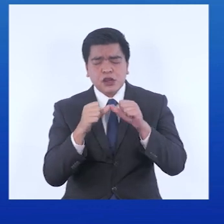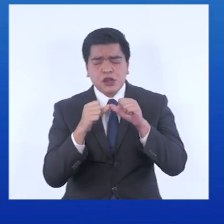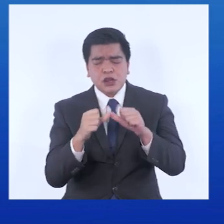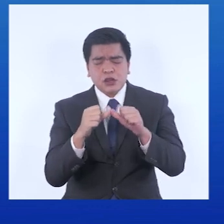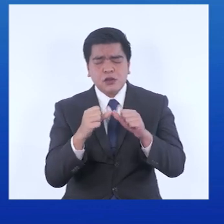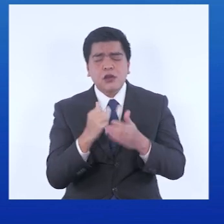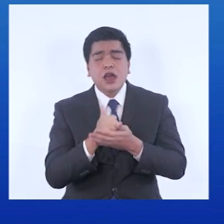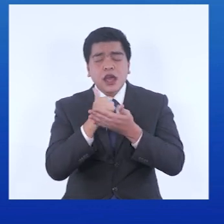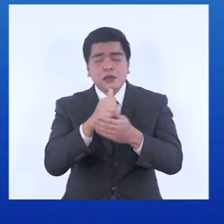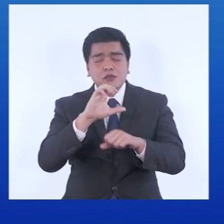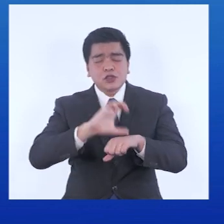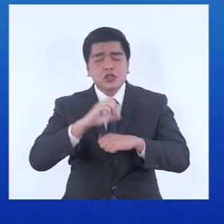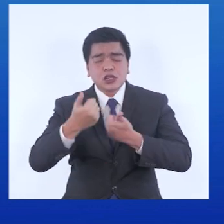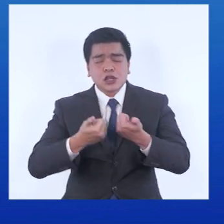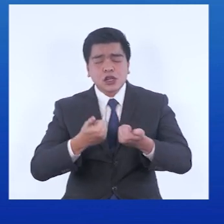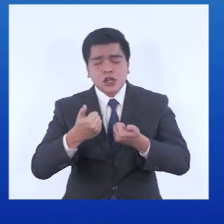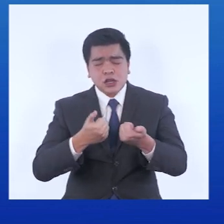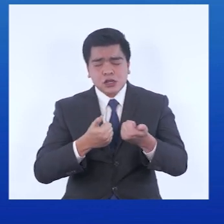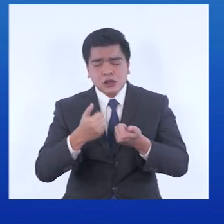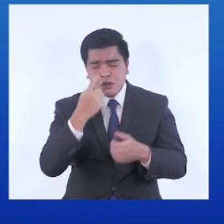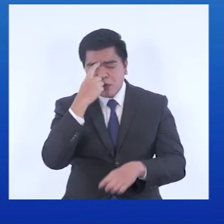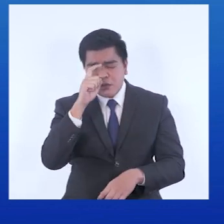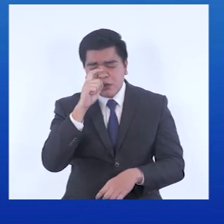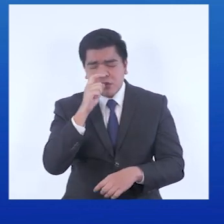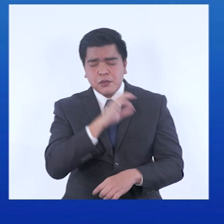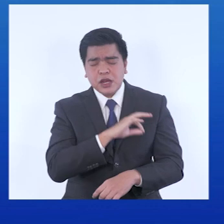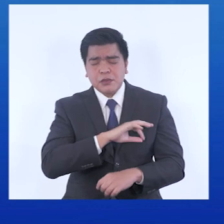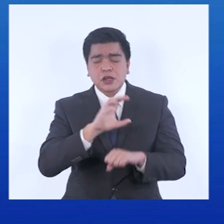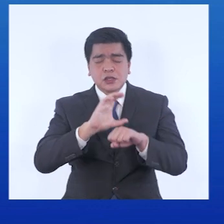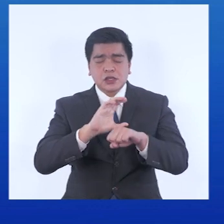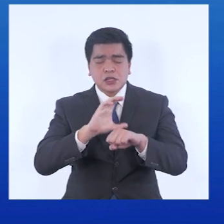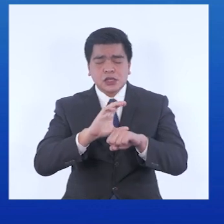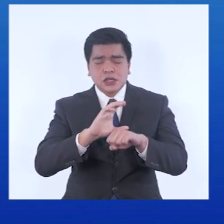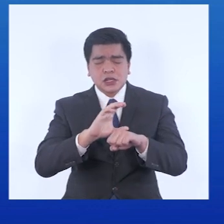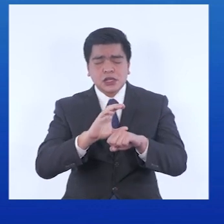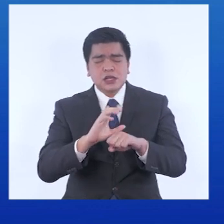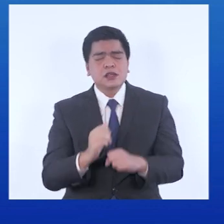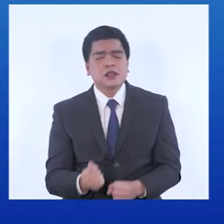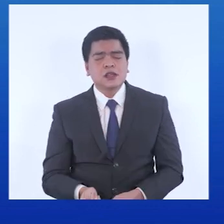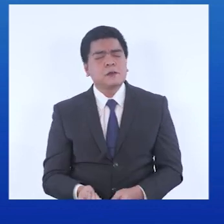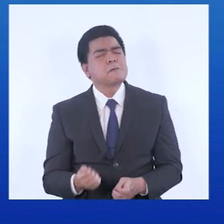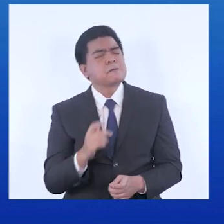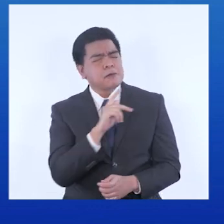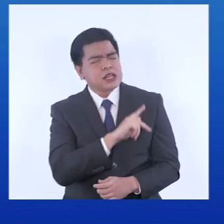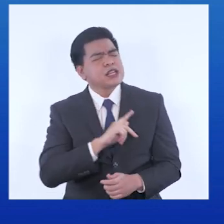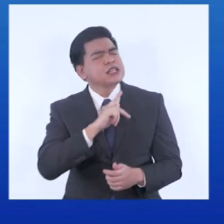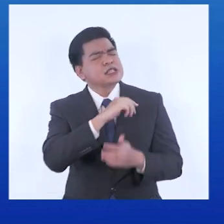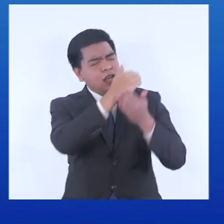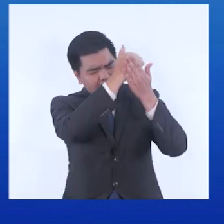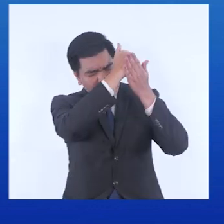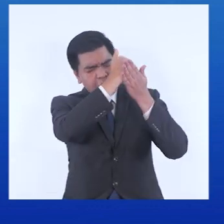ng iyong banal na iglesia. Muli po, makilapit mo po sa ating Ama ang lahat po ng